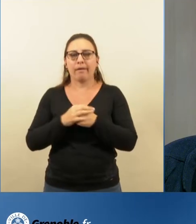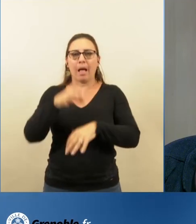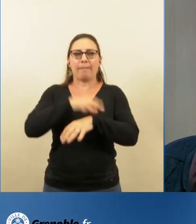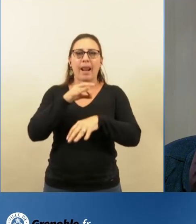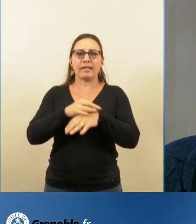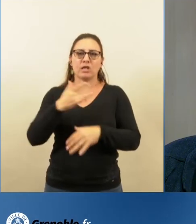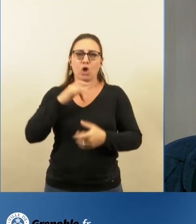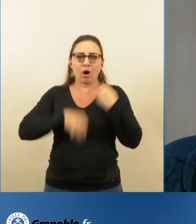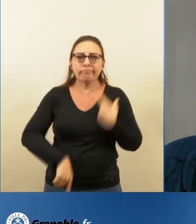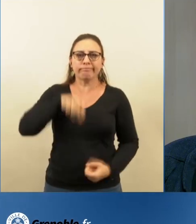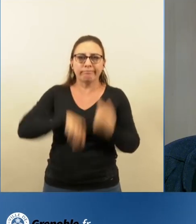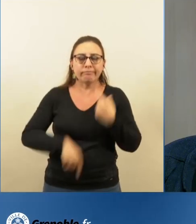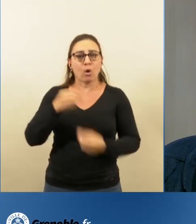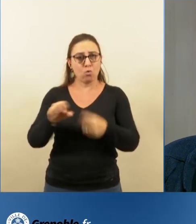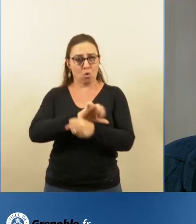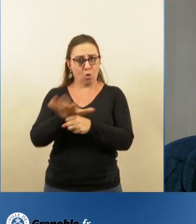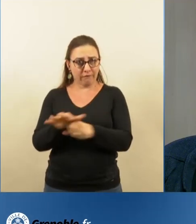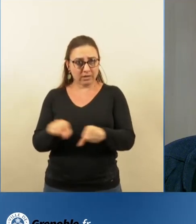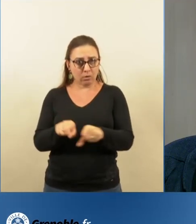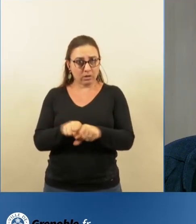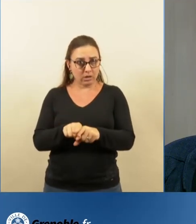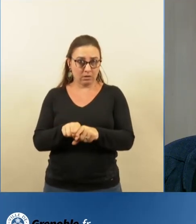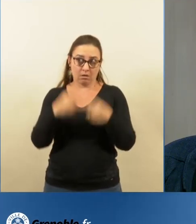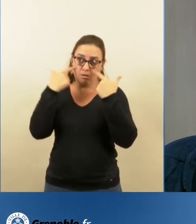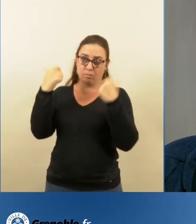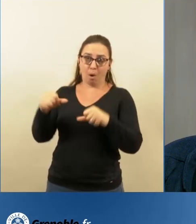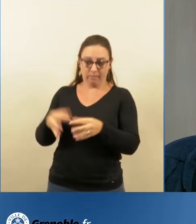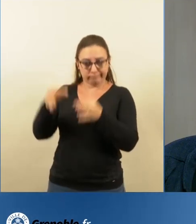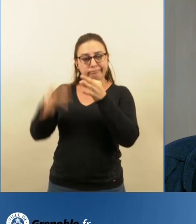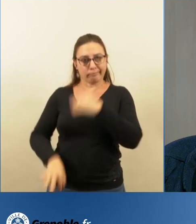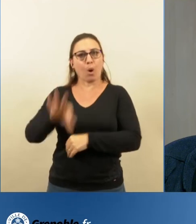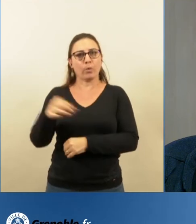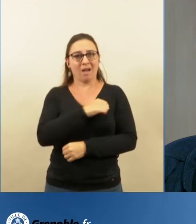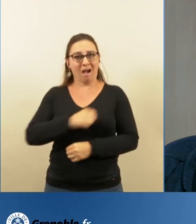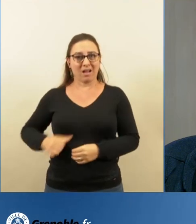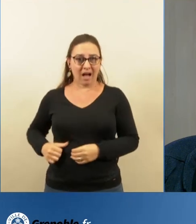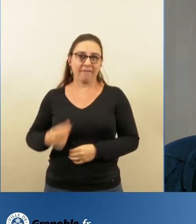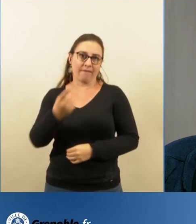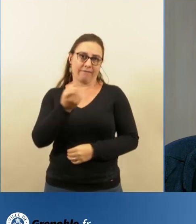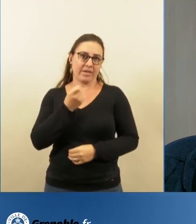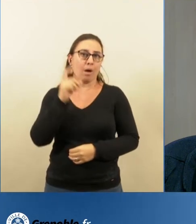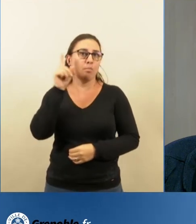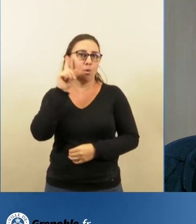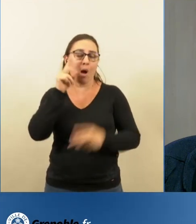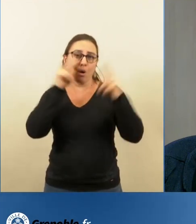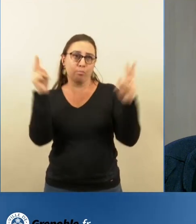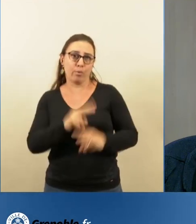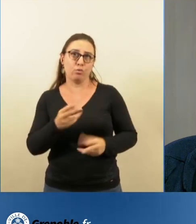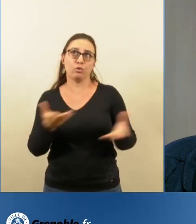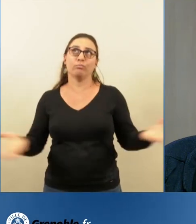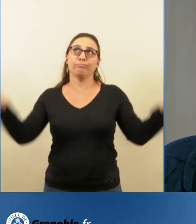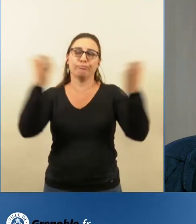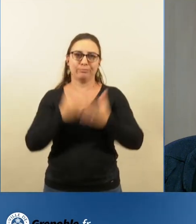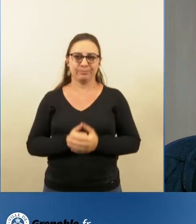cardiovasculaires ou encore même le covid 19 dont il a été prouvé que les formes graves étaient rendues plus fréquentes du fait de la pollution de l'air